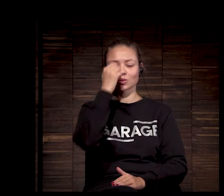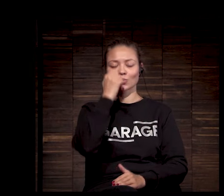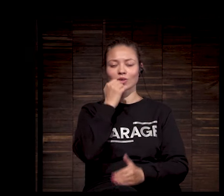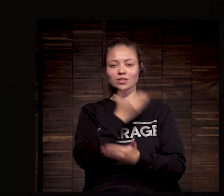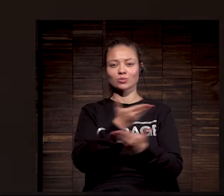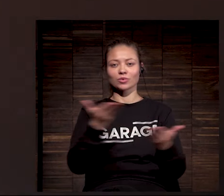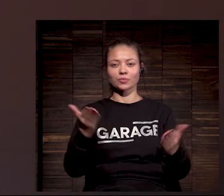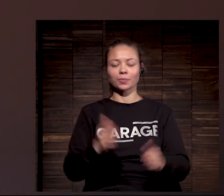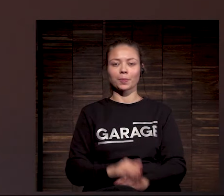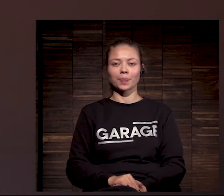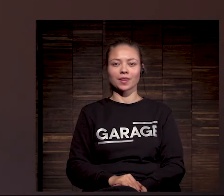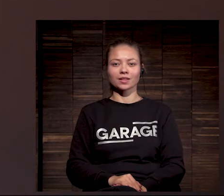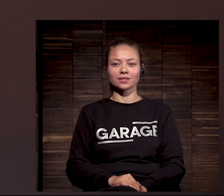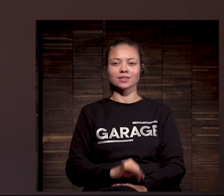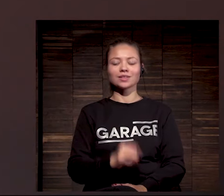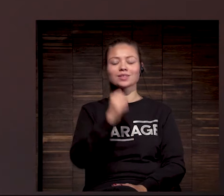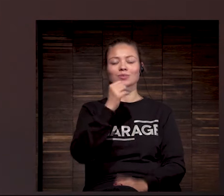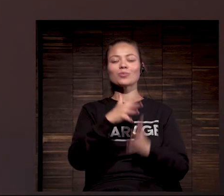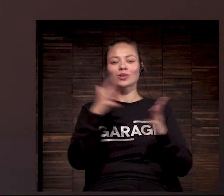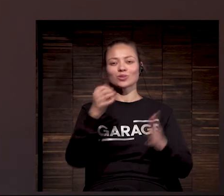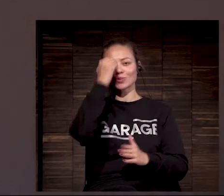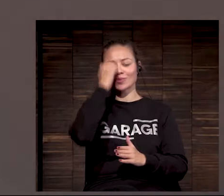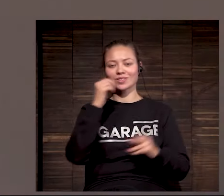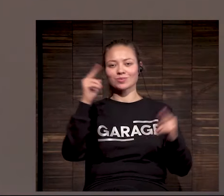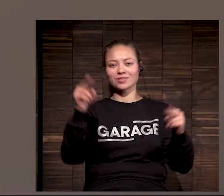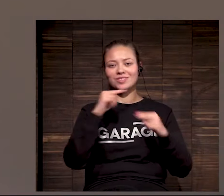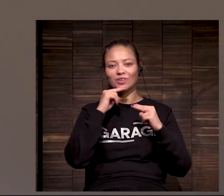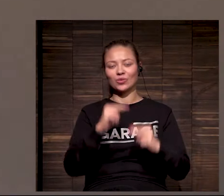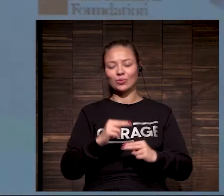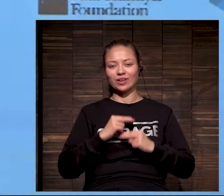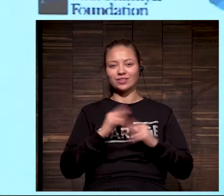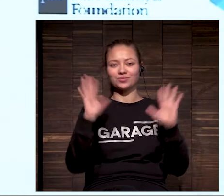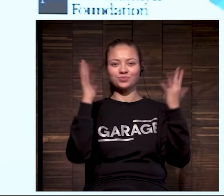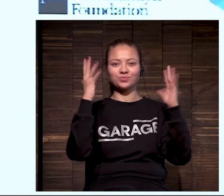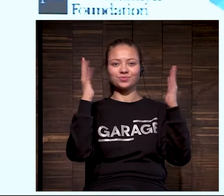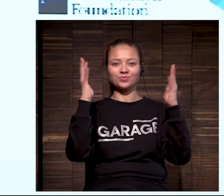on the key несколько за внимание